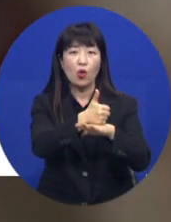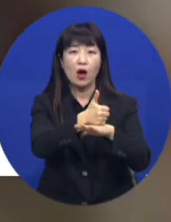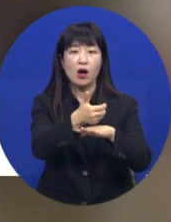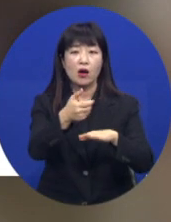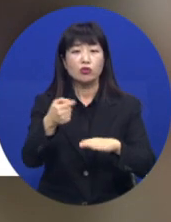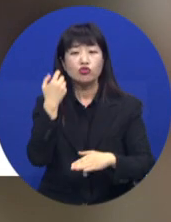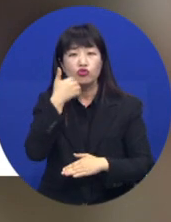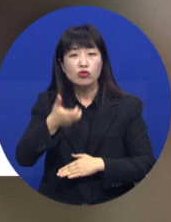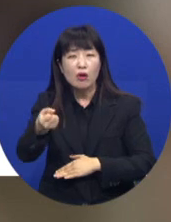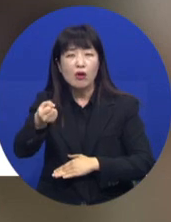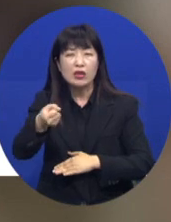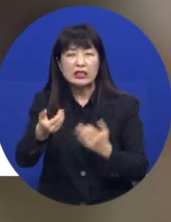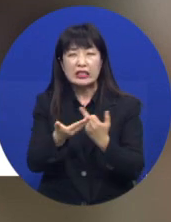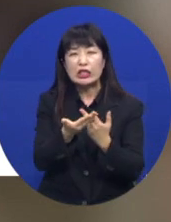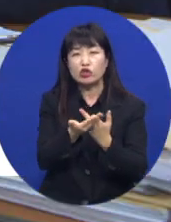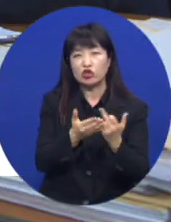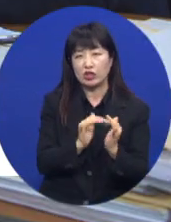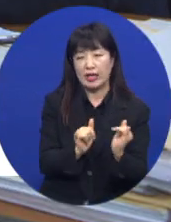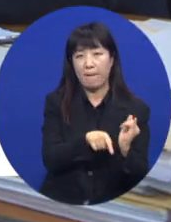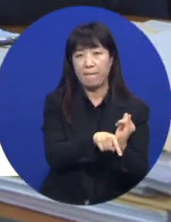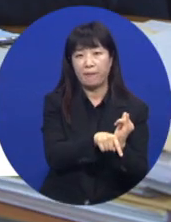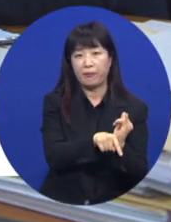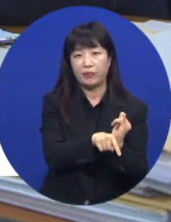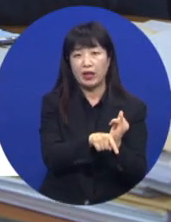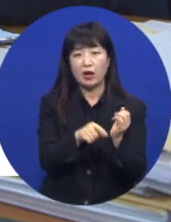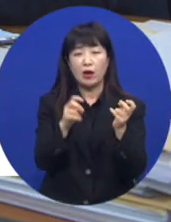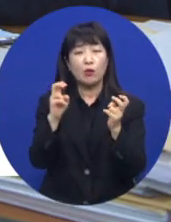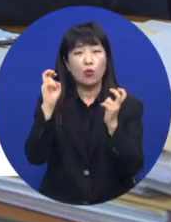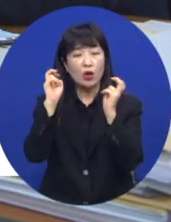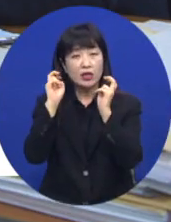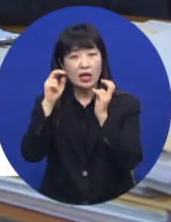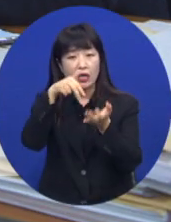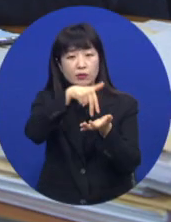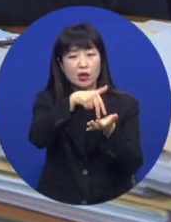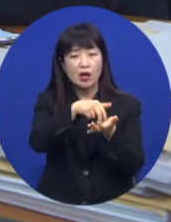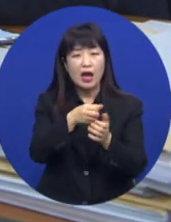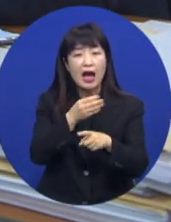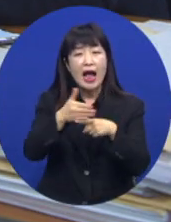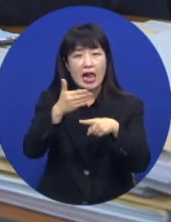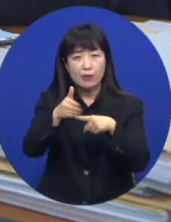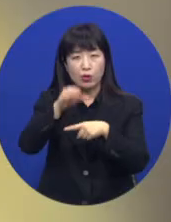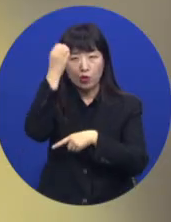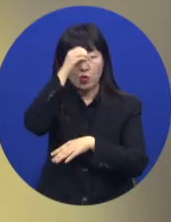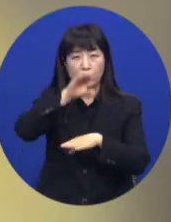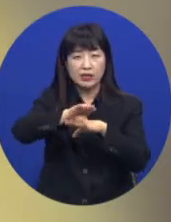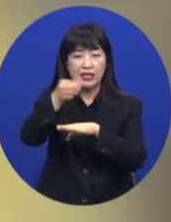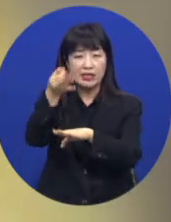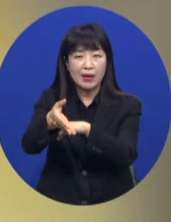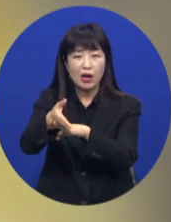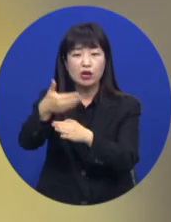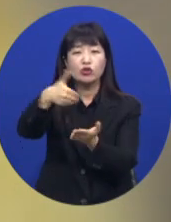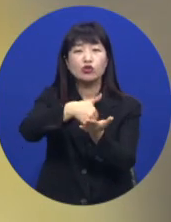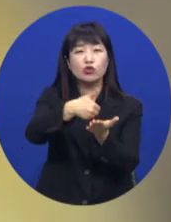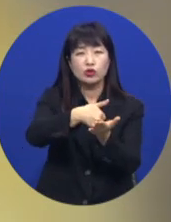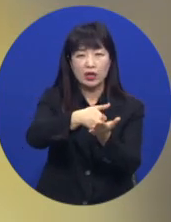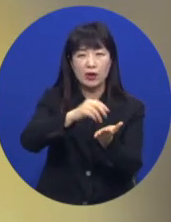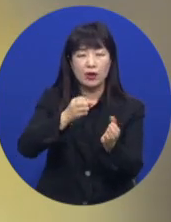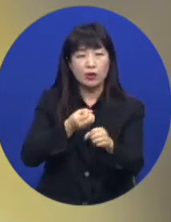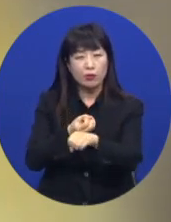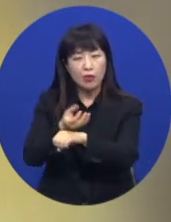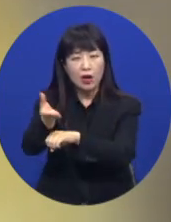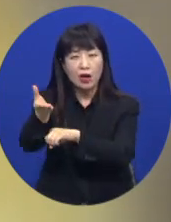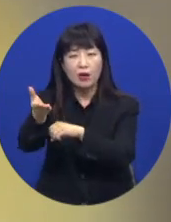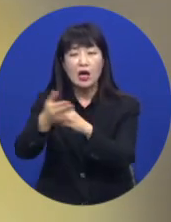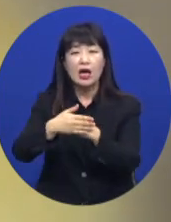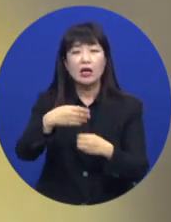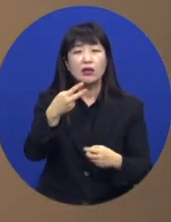제주에 사는 A씨. 모 무역회사로부터 할부로 고급차를 사면 중고차로 동남아 등지에 수출해